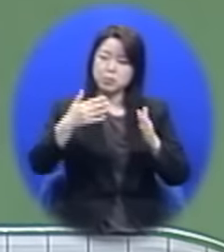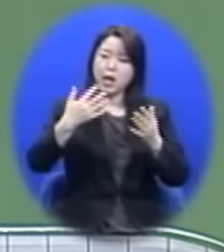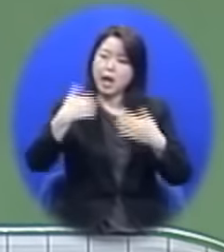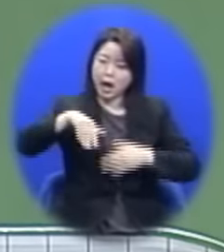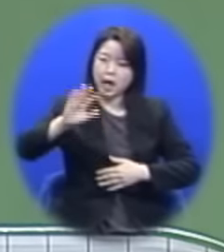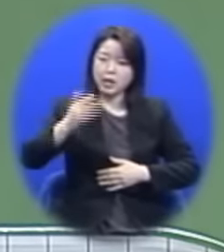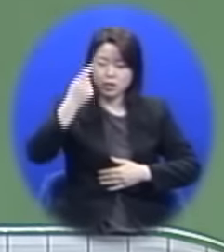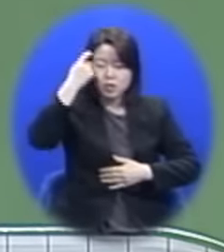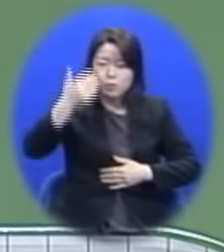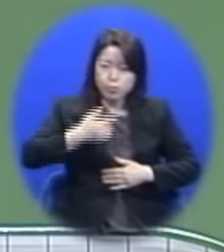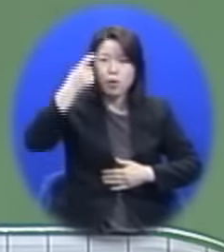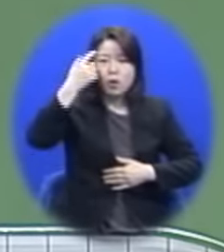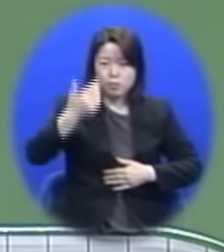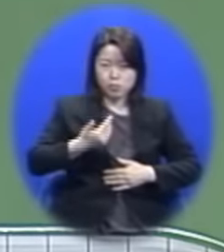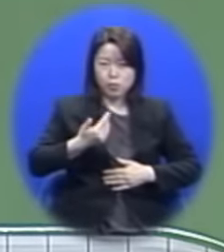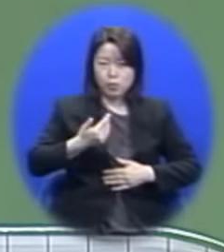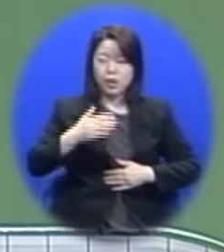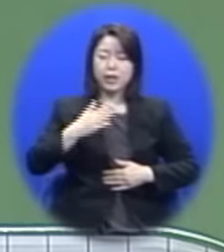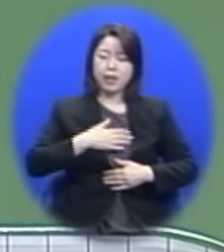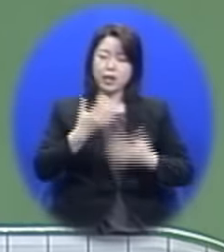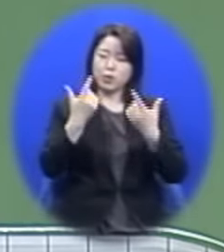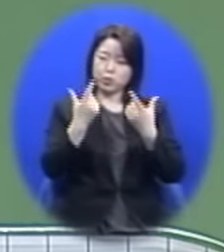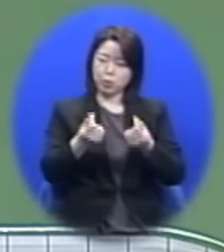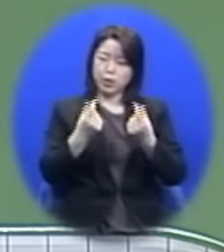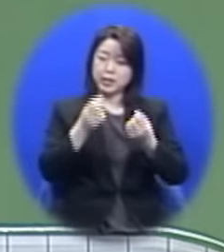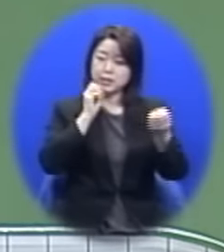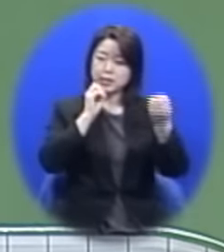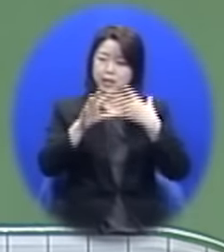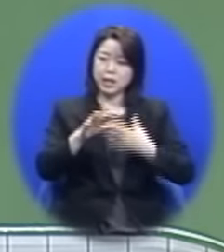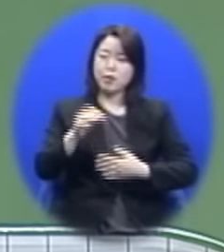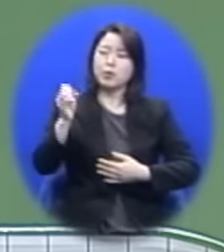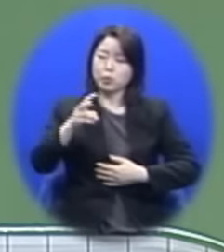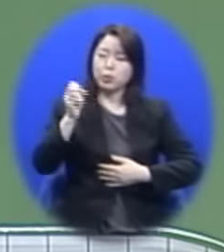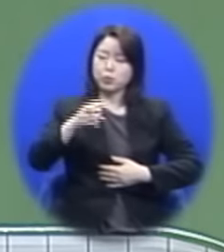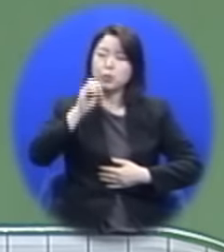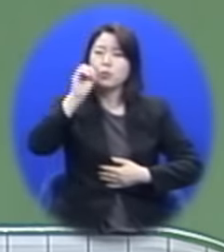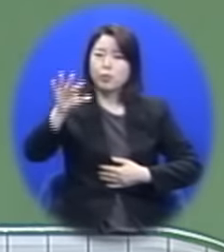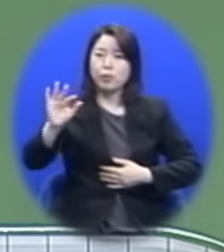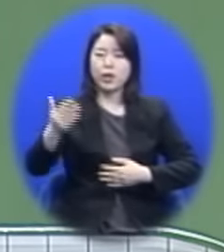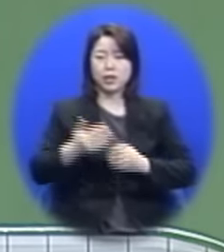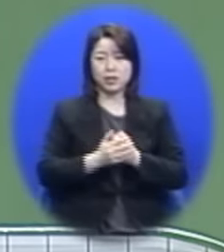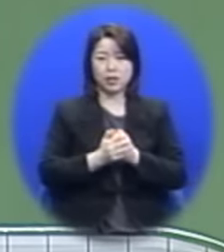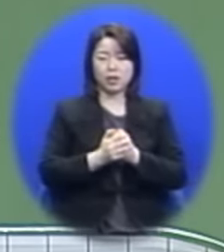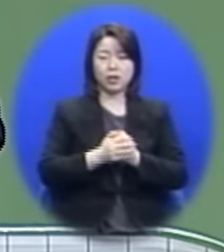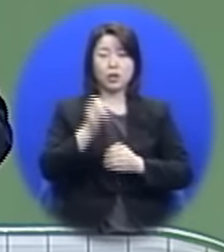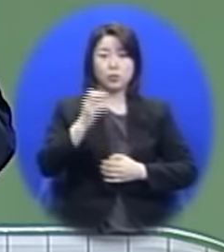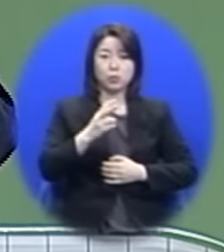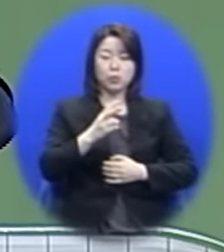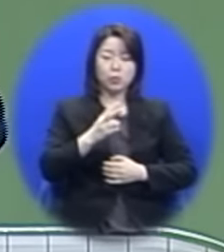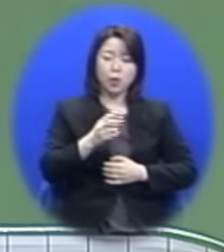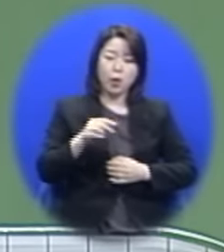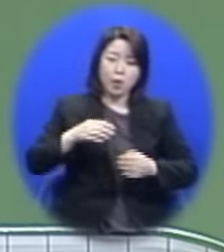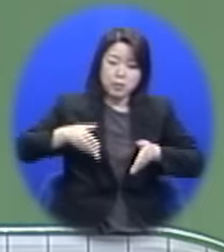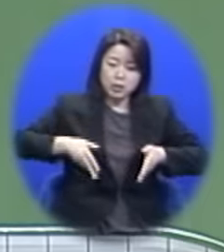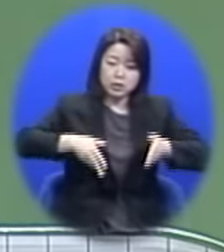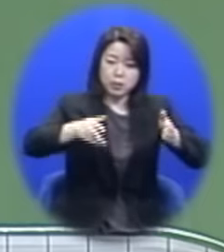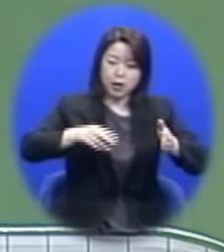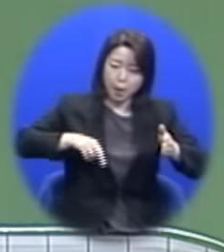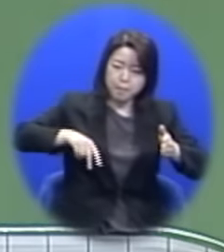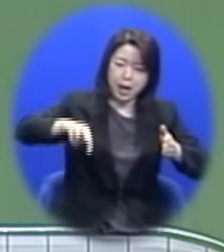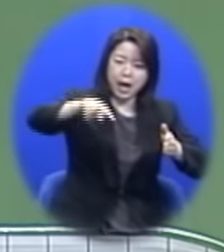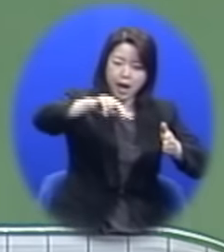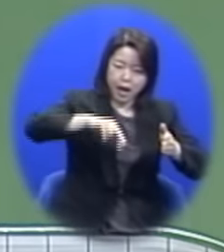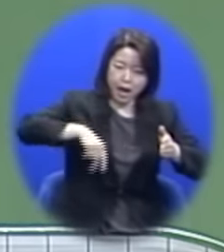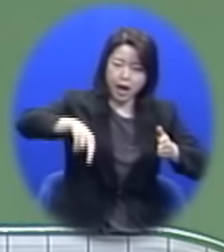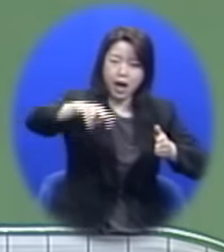것이다. 나는 몇 번이고 같은 대답을 해야 한다. 그리고 몇 번마다 터미널 복도를 열심히 빠른 걸음으로 다닐